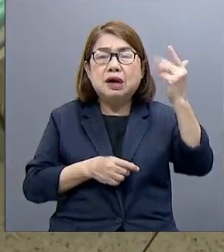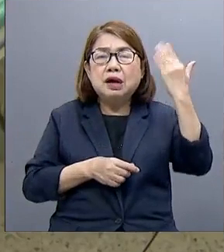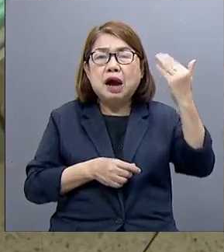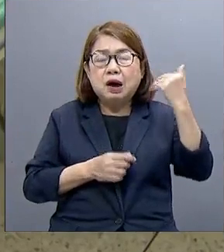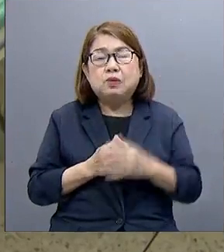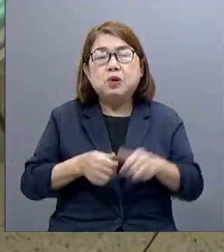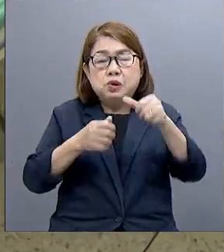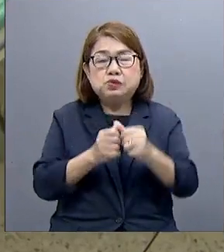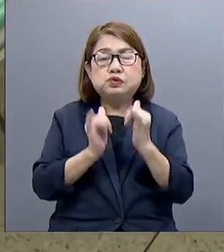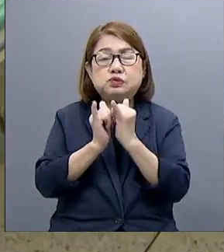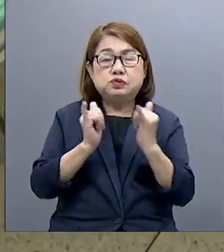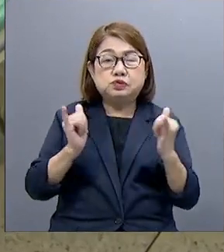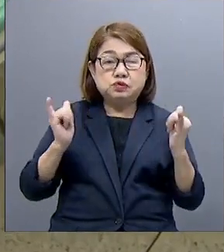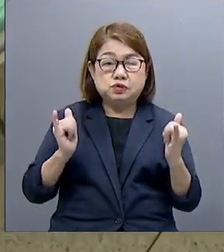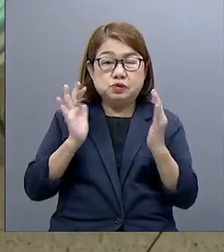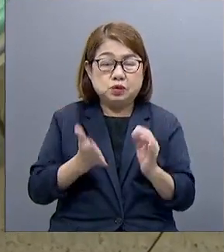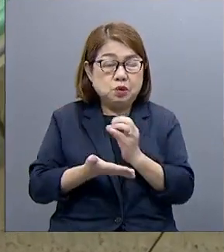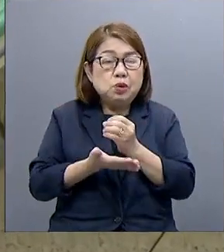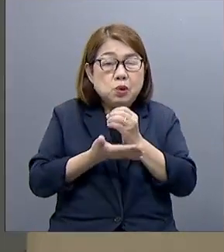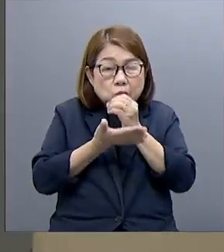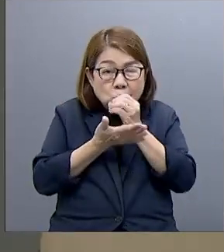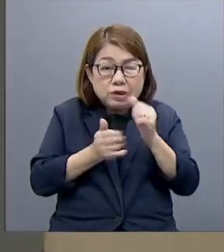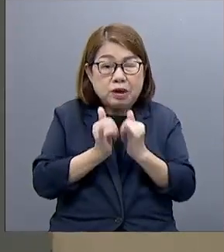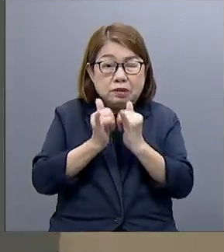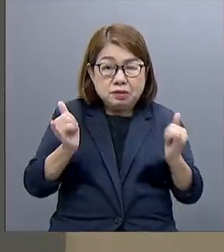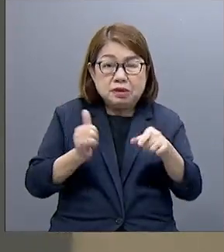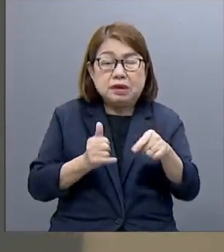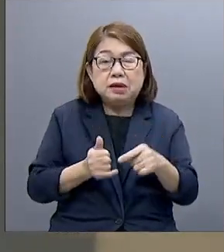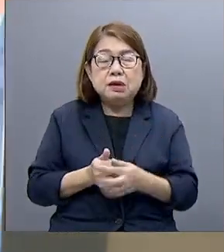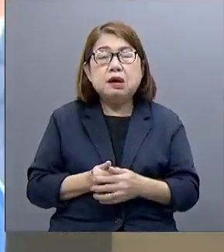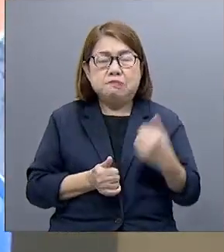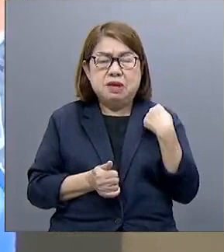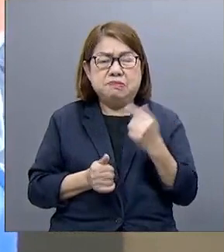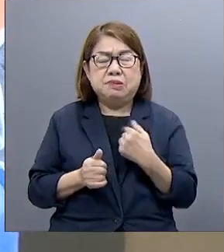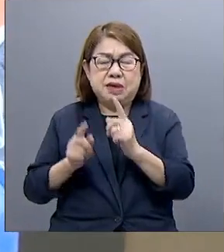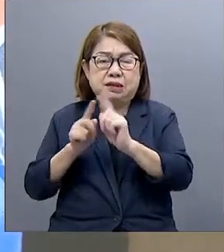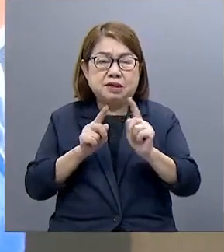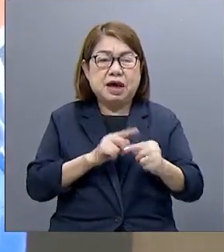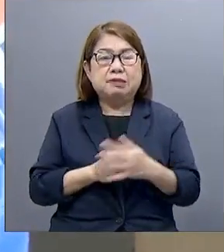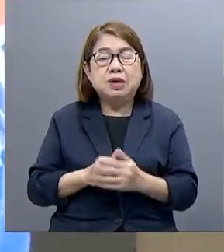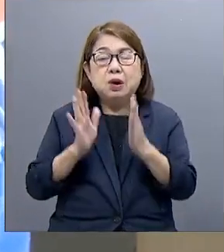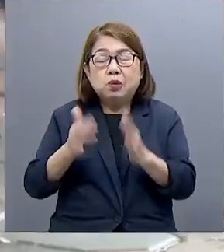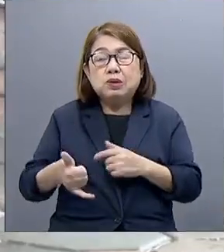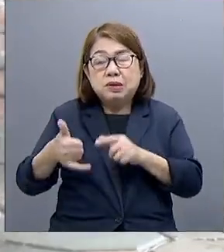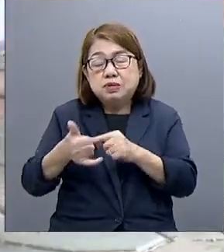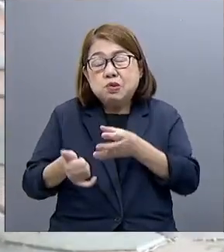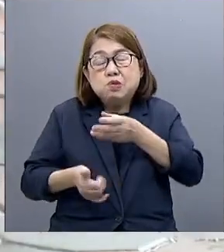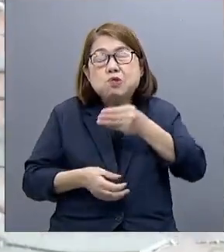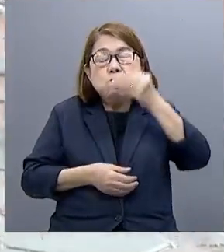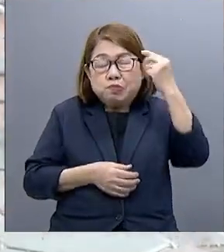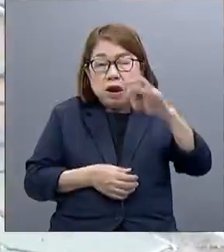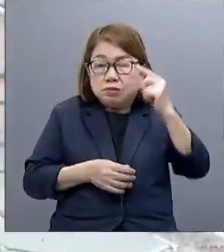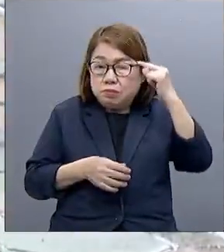ใช้เป็นสถานที่บำบัดผู้เศพหรือไม่คุณสมศักดิ์บอกว่าก็มีหลากหลายค่ะเพราะว่าการบำบัดผู้เสพเป็นเรื่องของการ